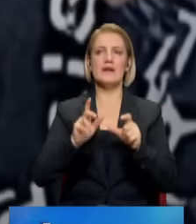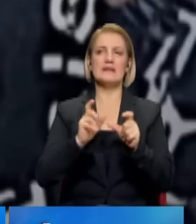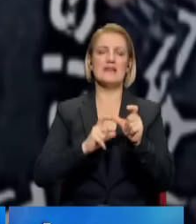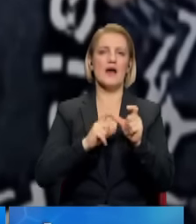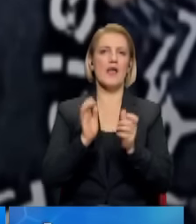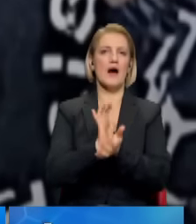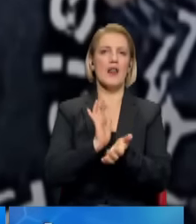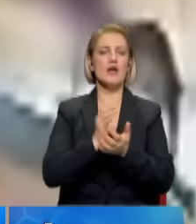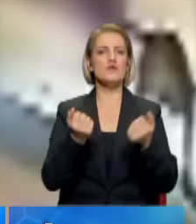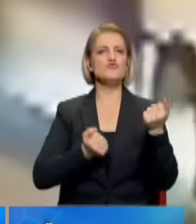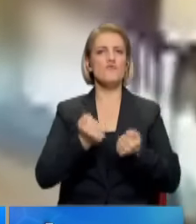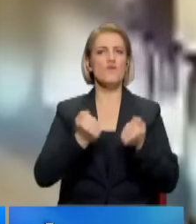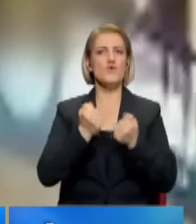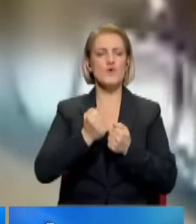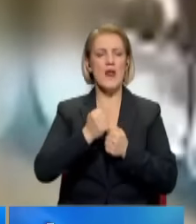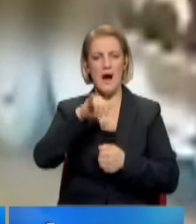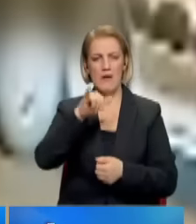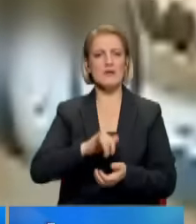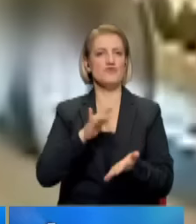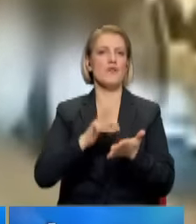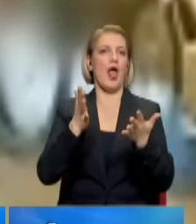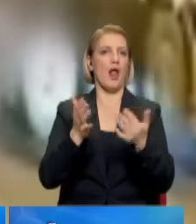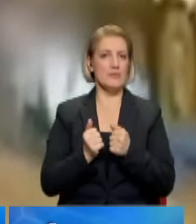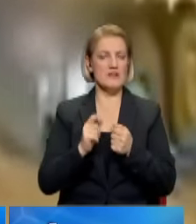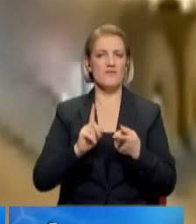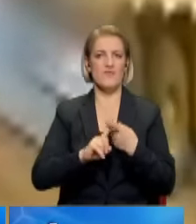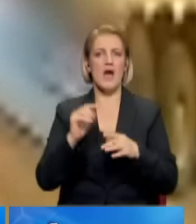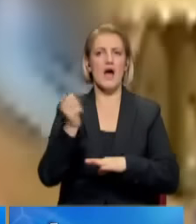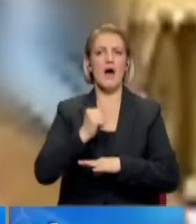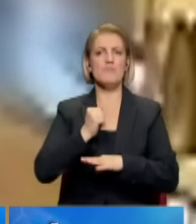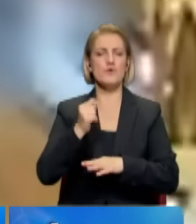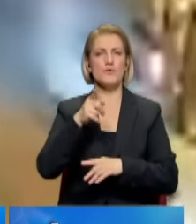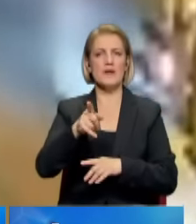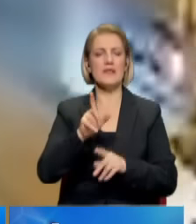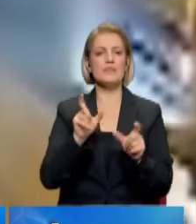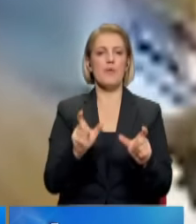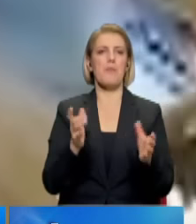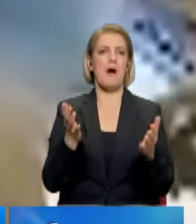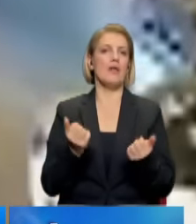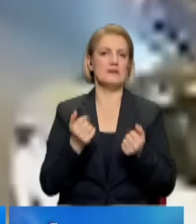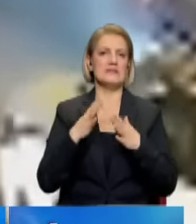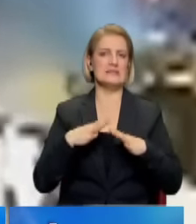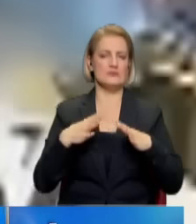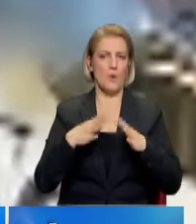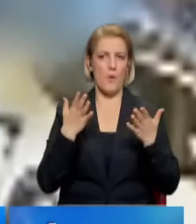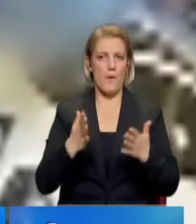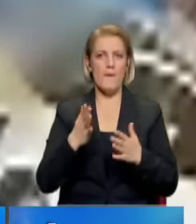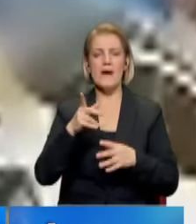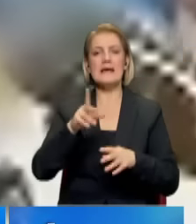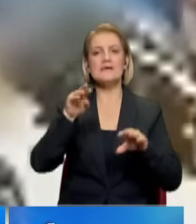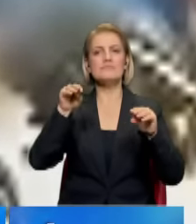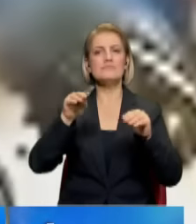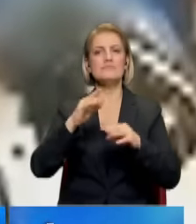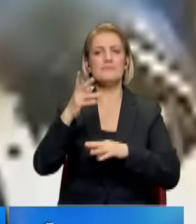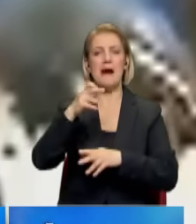ailesi kamyonu süren Ali Iğ'nın hak ettiği cezayı almasını ve kamyon garajına yönelik tedbirlerin artırılmasını ya da garajın yerleşim